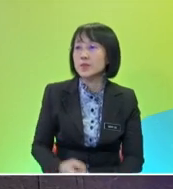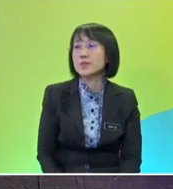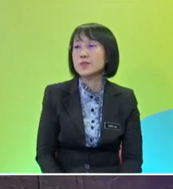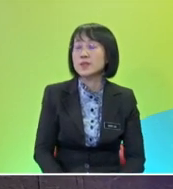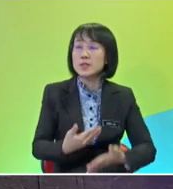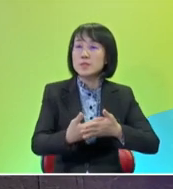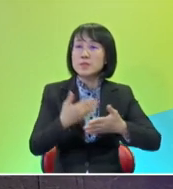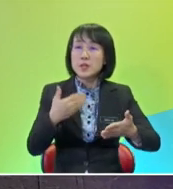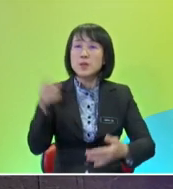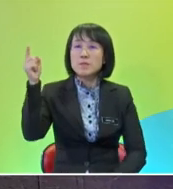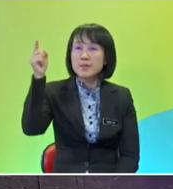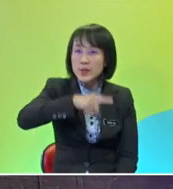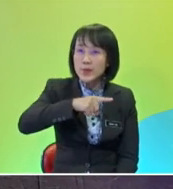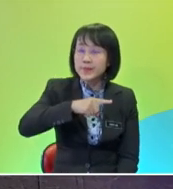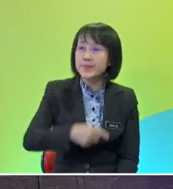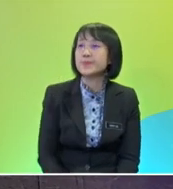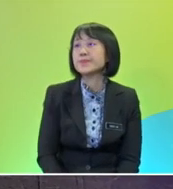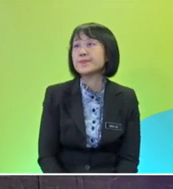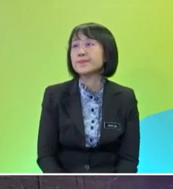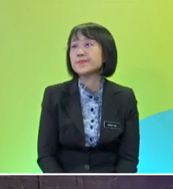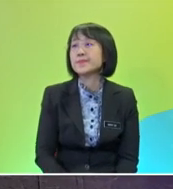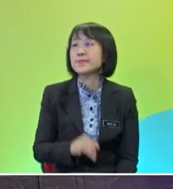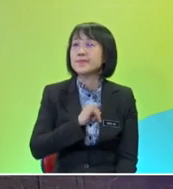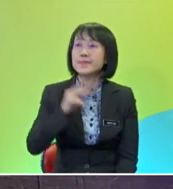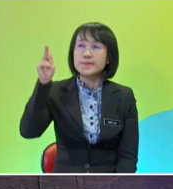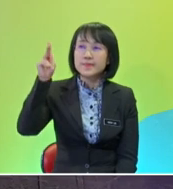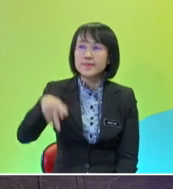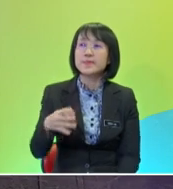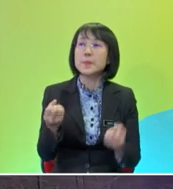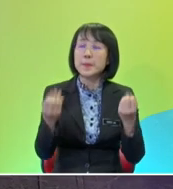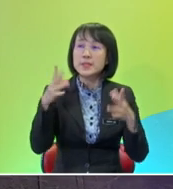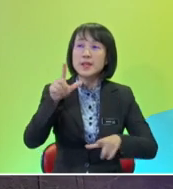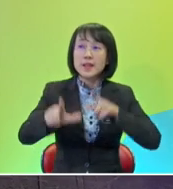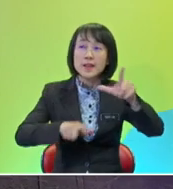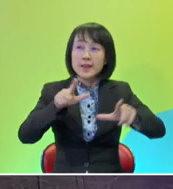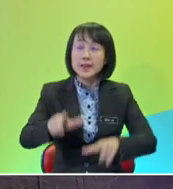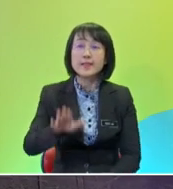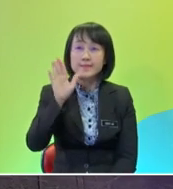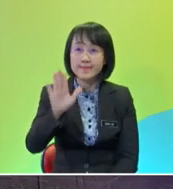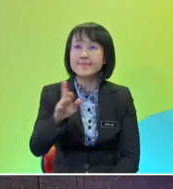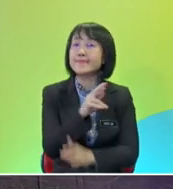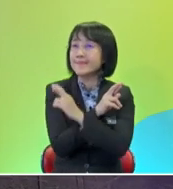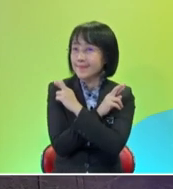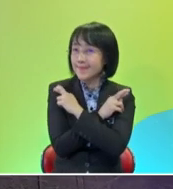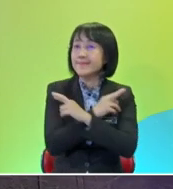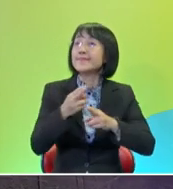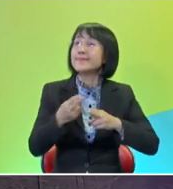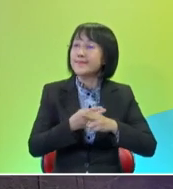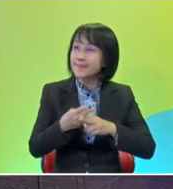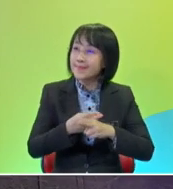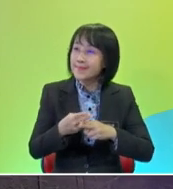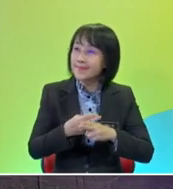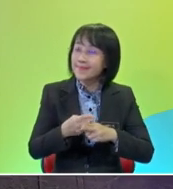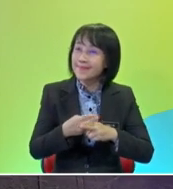juga. Betul. Saya pasti banyak langkah dia, tapi tunggu sebentar ya, kita akan berehat sebentar, kan, cikgu? Ya. Dan